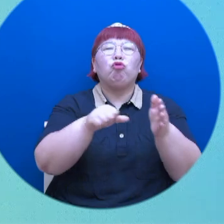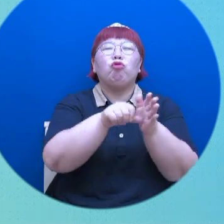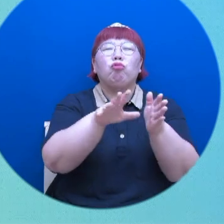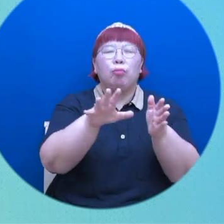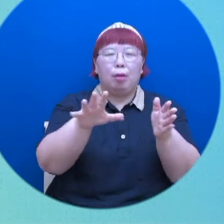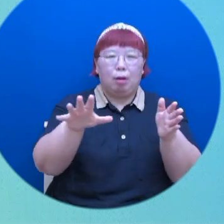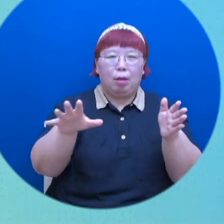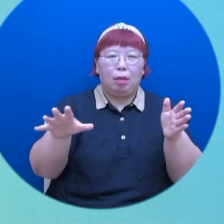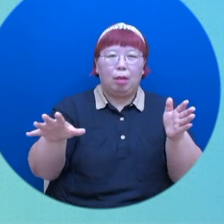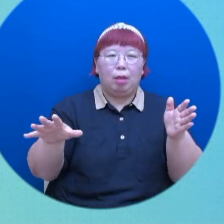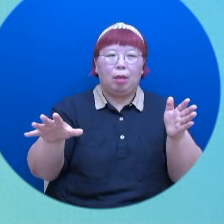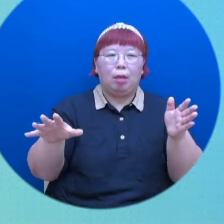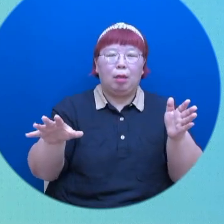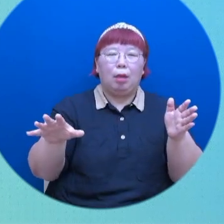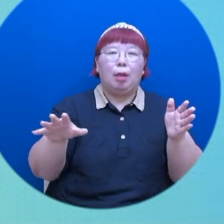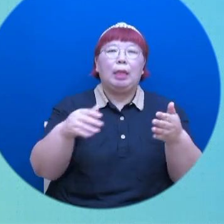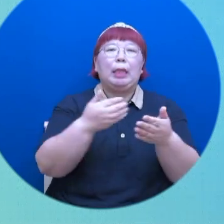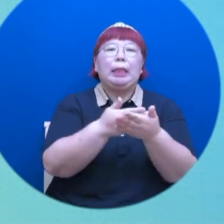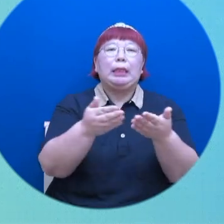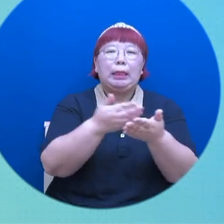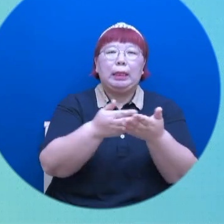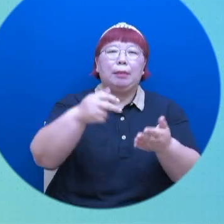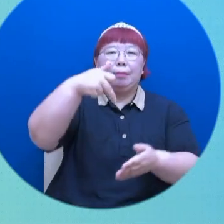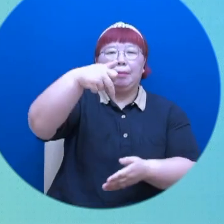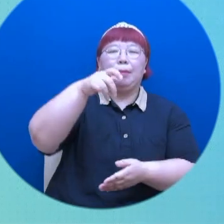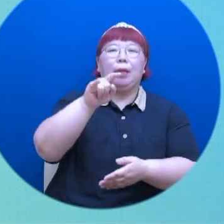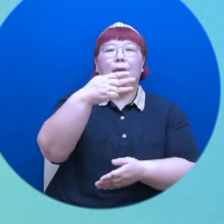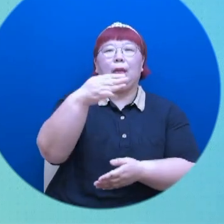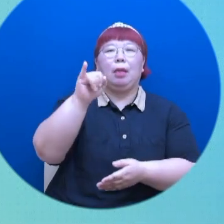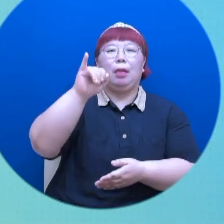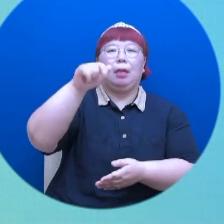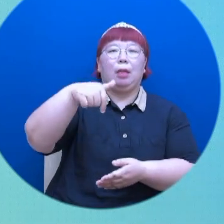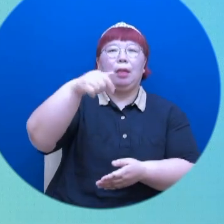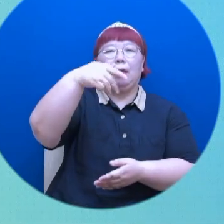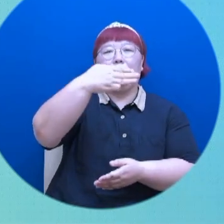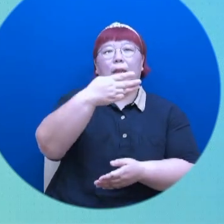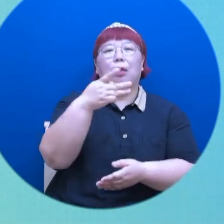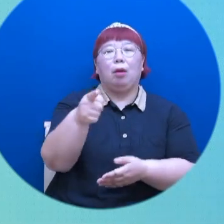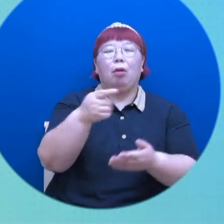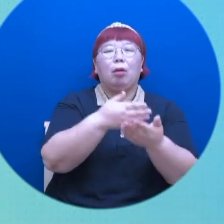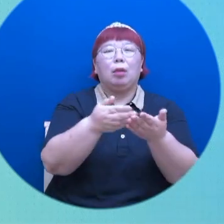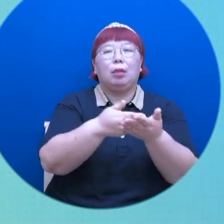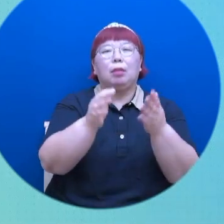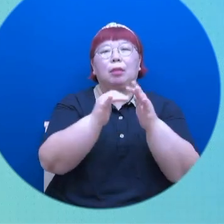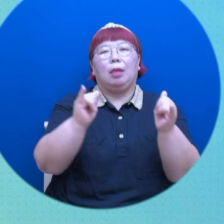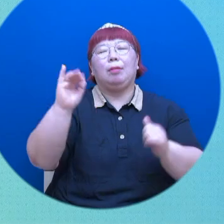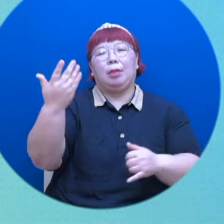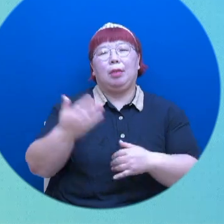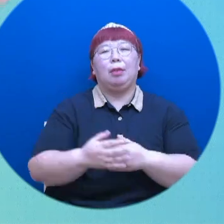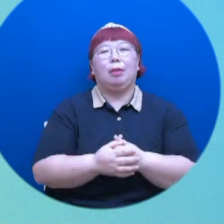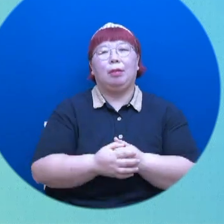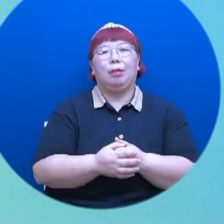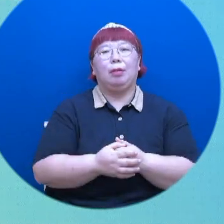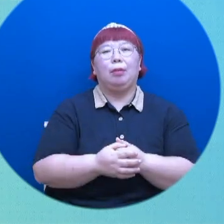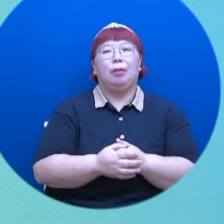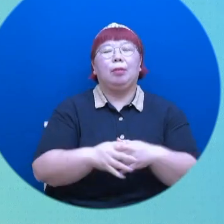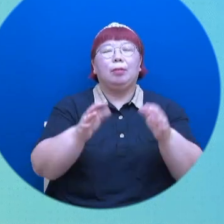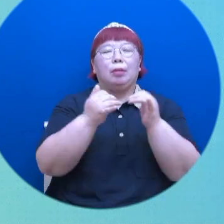유명한 캐리커처 작가가 됩니다. 이분이 이렇게 말해요.